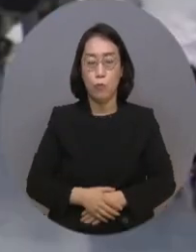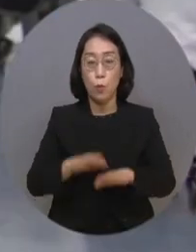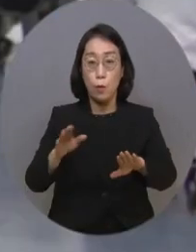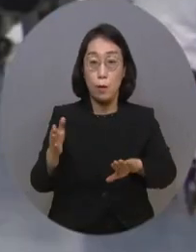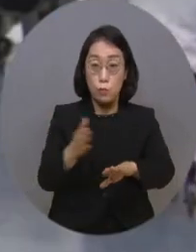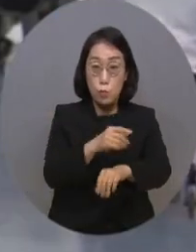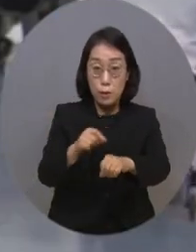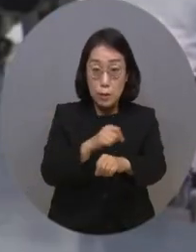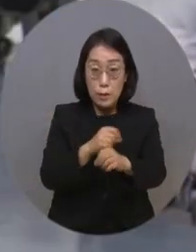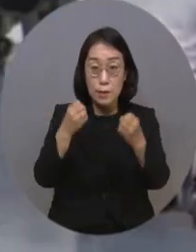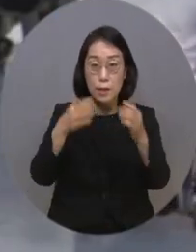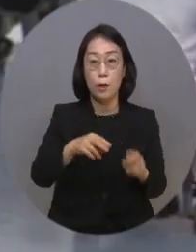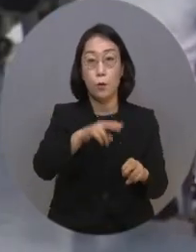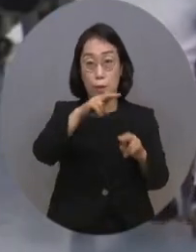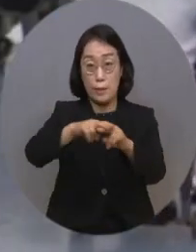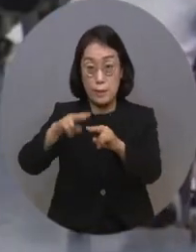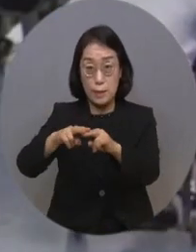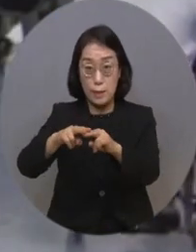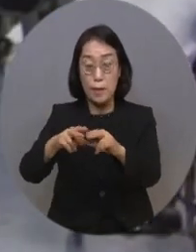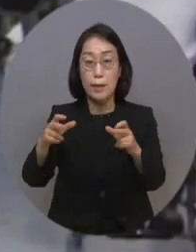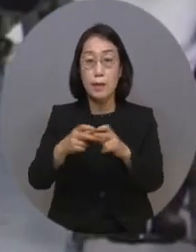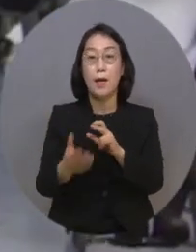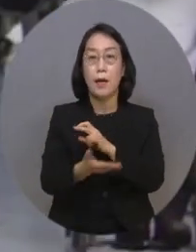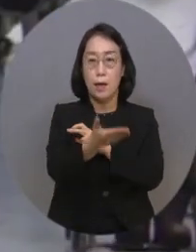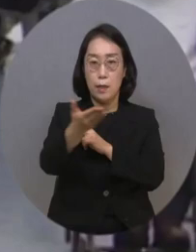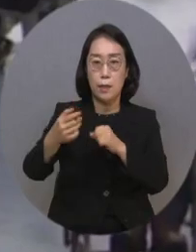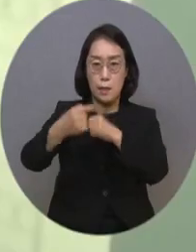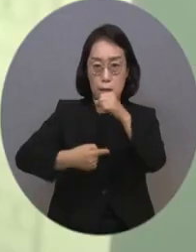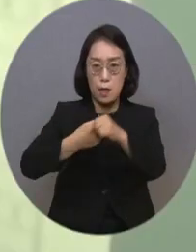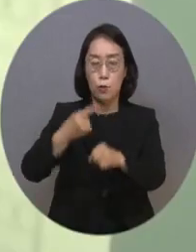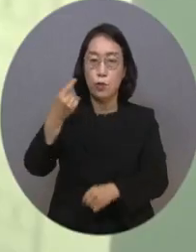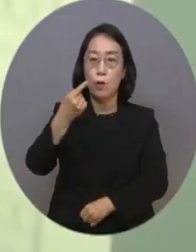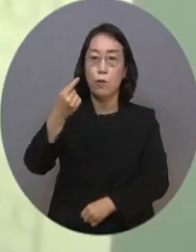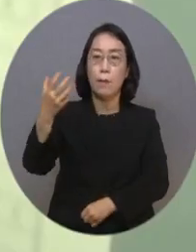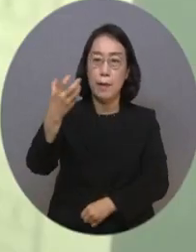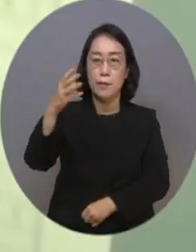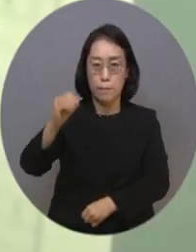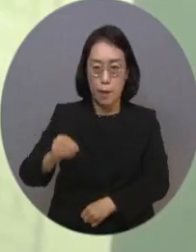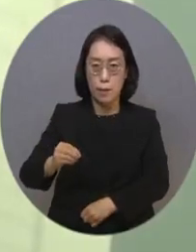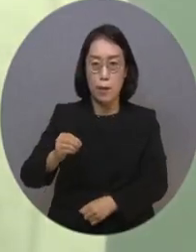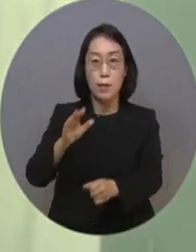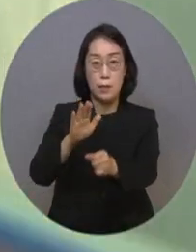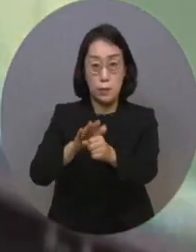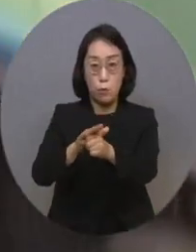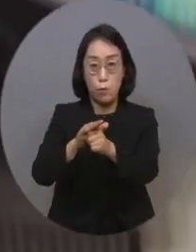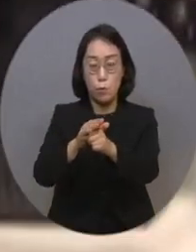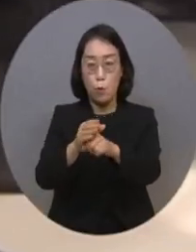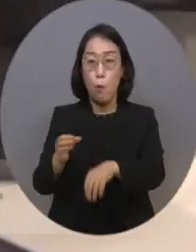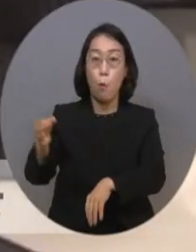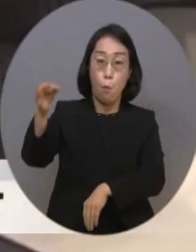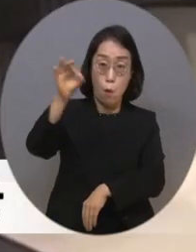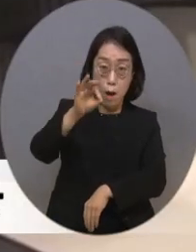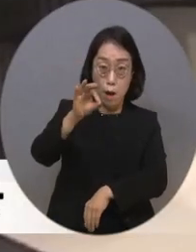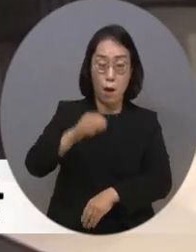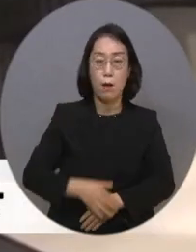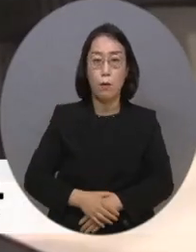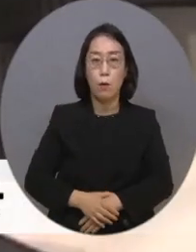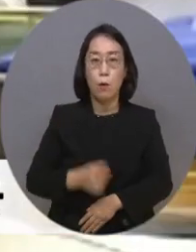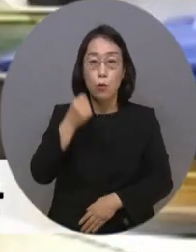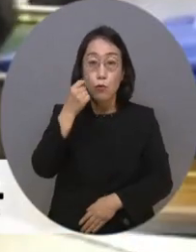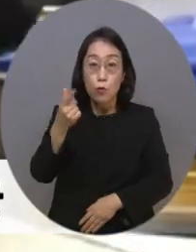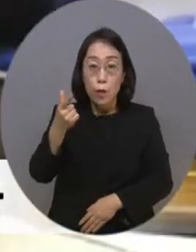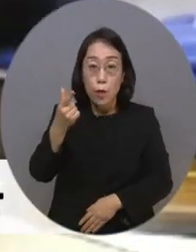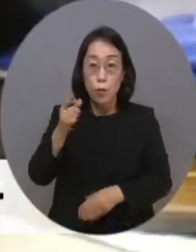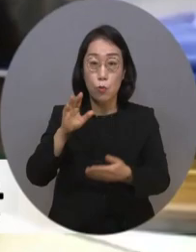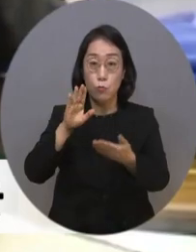올해부터 신규 고용된 장애인에 대해서는 연 최대 1,080만 원으로 지원 금액이 상향되고 최초 6개월